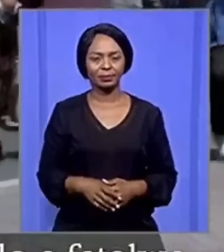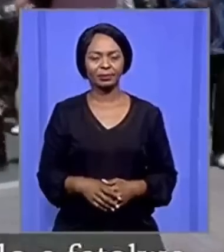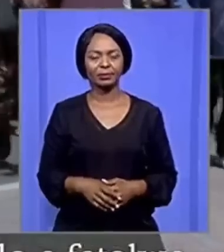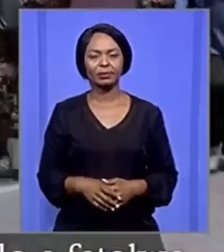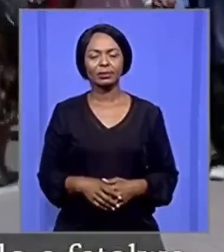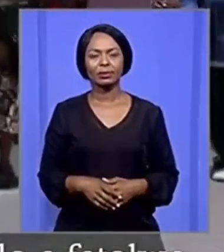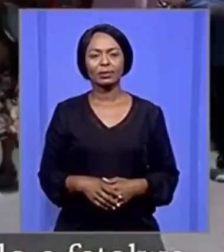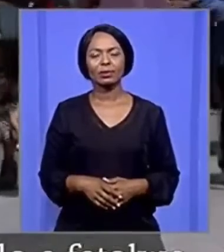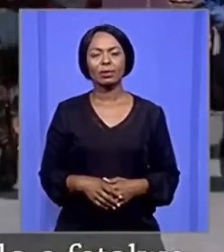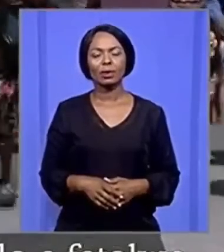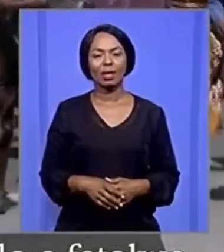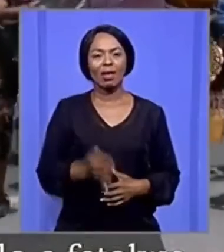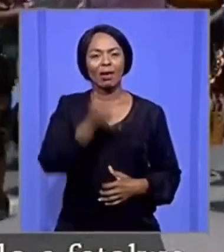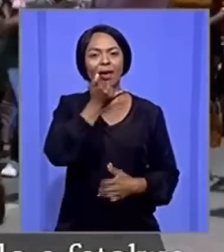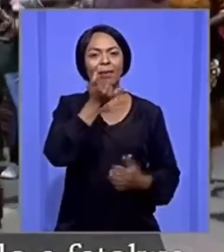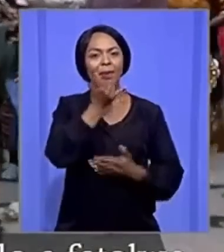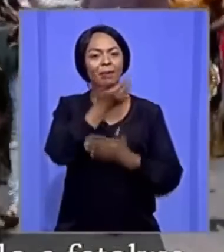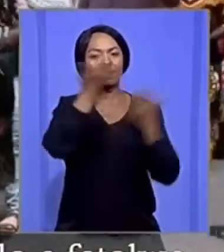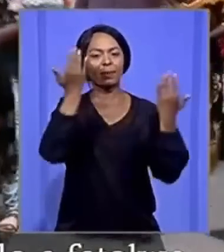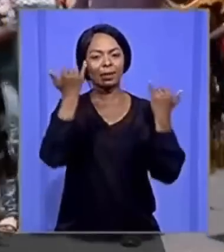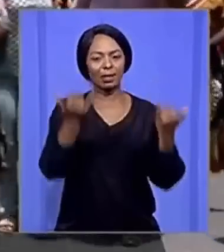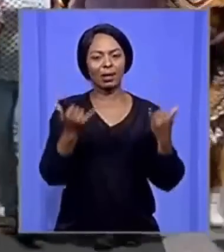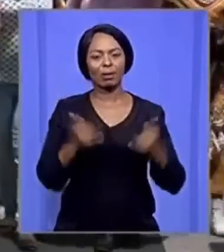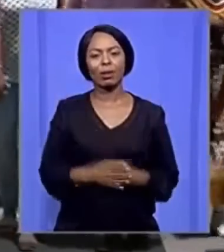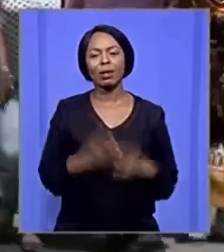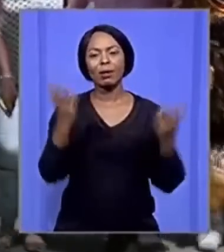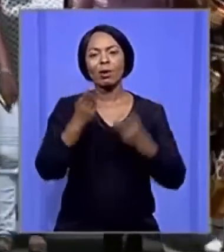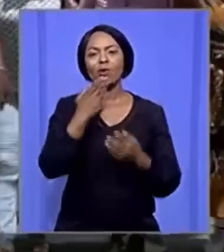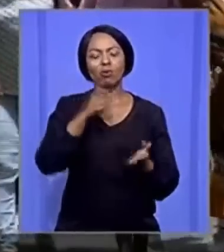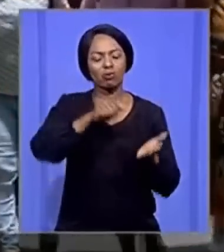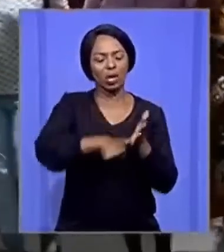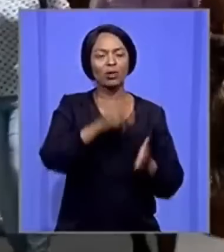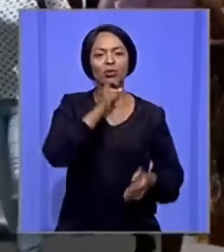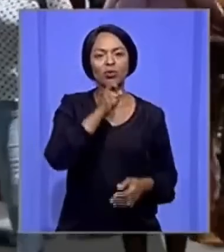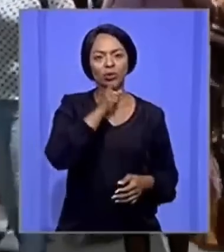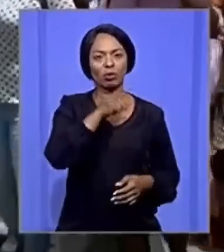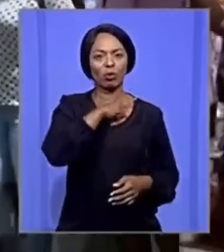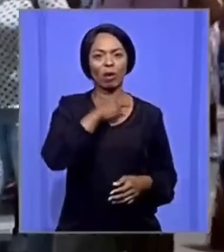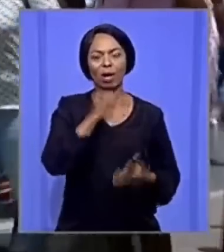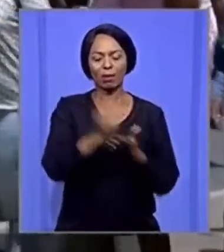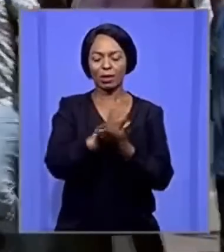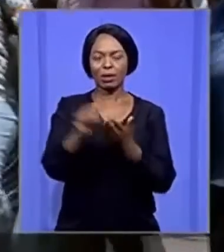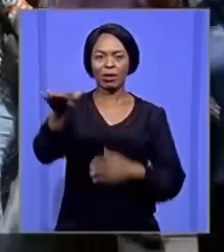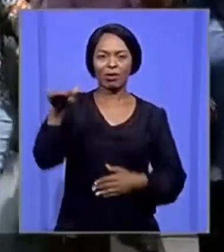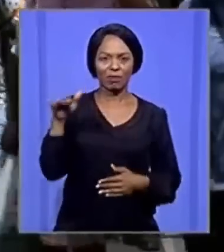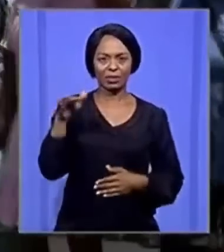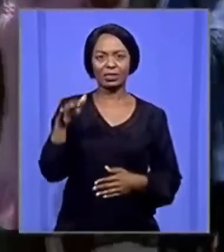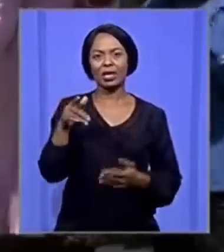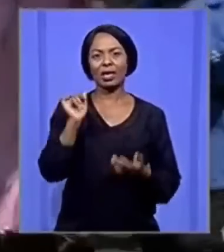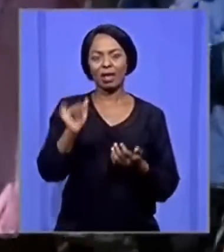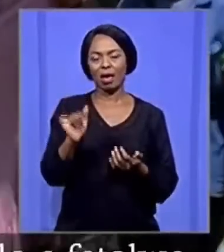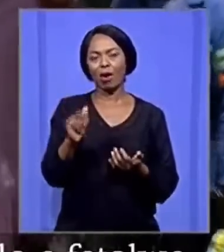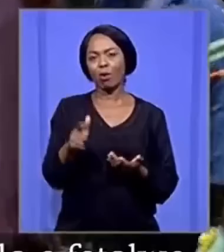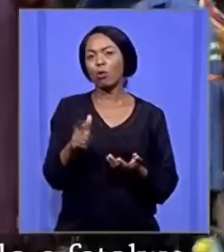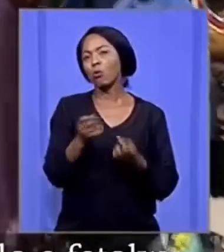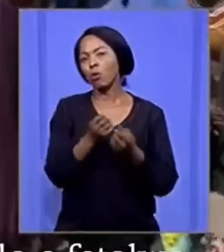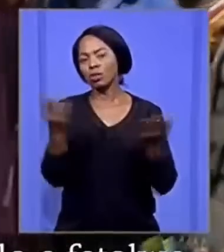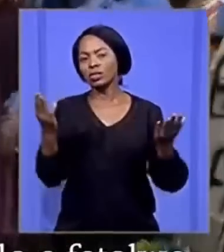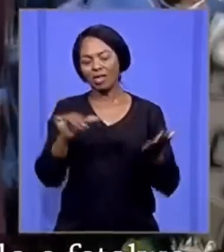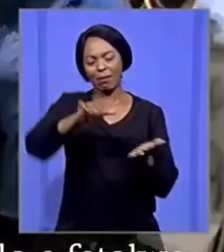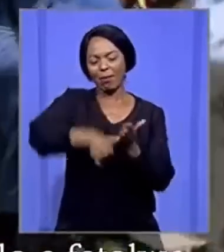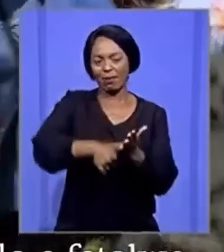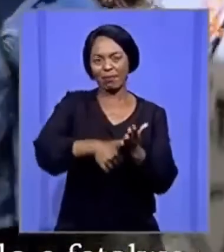Ba opela le go se kgotsofatswe ke sephetho sa SASSA le poso kantoro sa go tswalela mafelo a metente. Batsofe ba go tswa ga Mmalebogo le